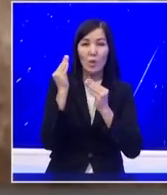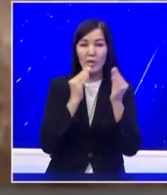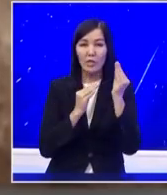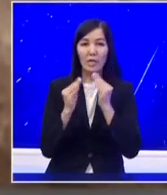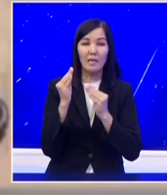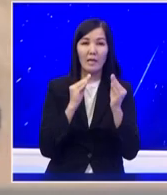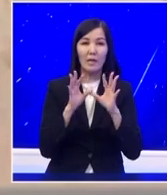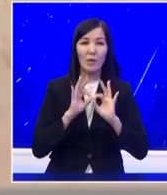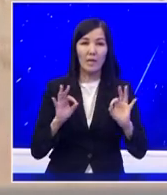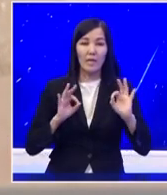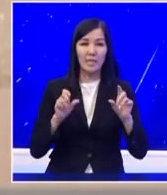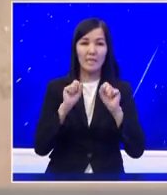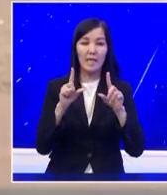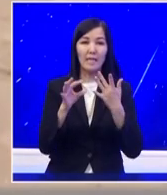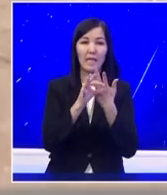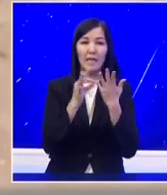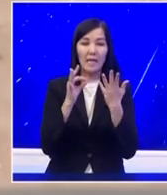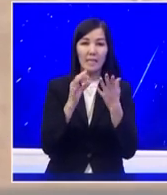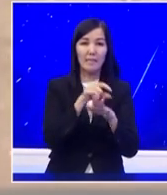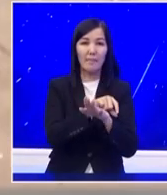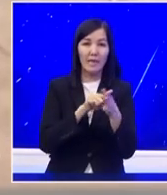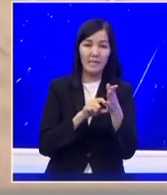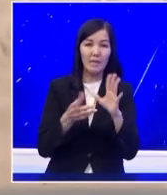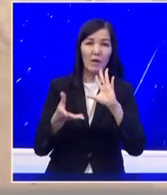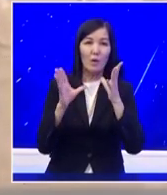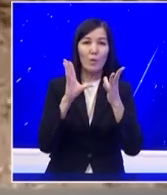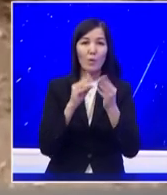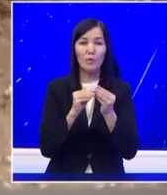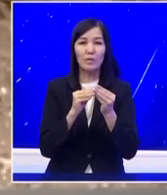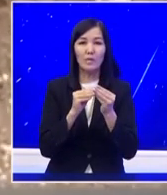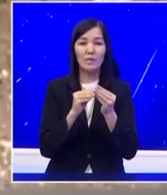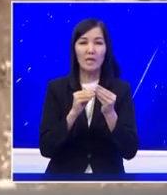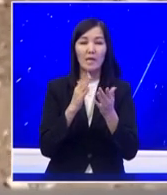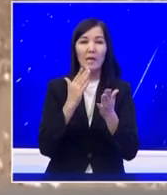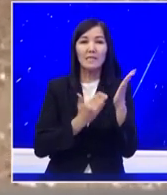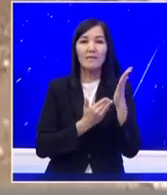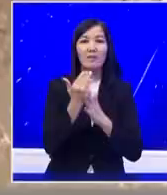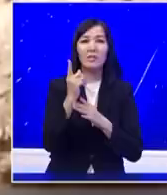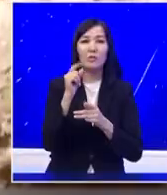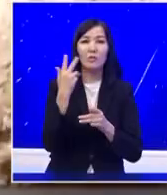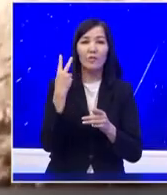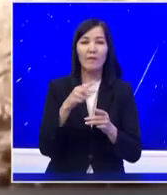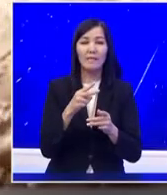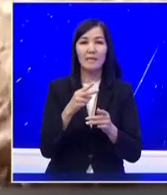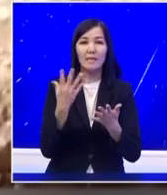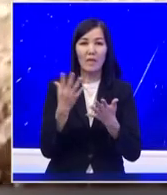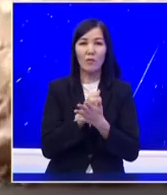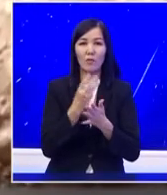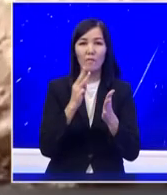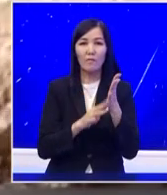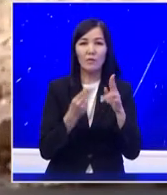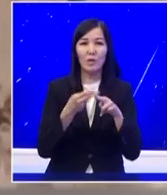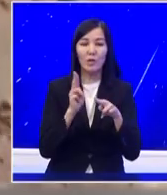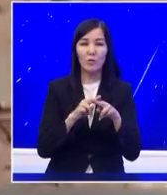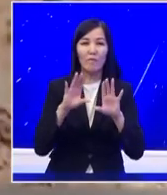гарнитуром. Золотые серьги, кольца, браслеты. В общей сложности на поселении обнаружили свыше 120 находок, 80 из